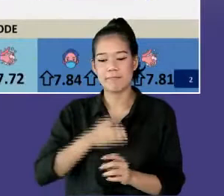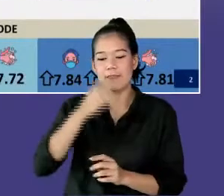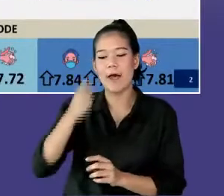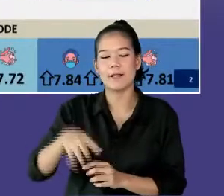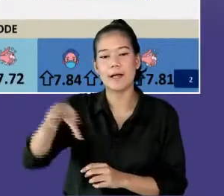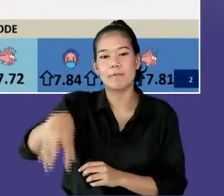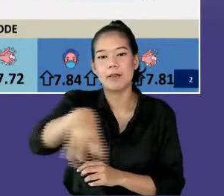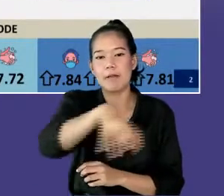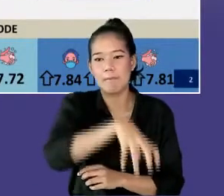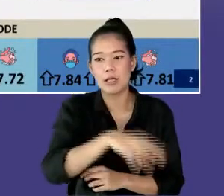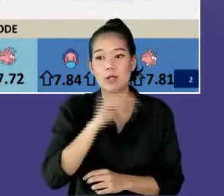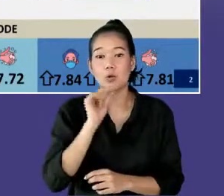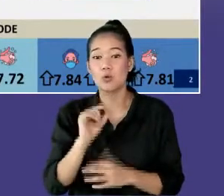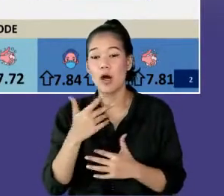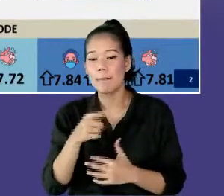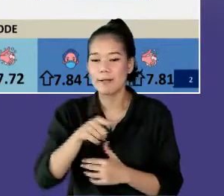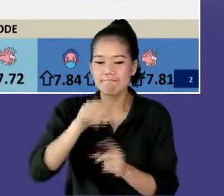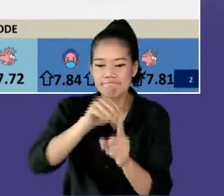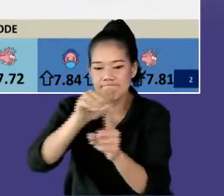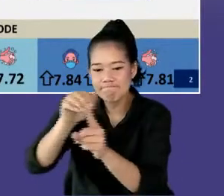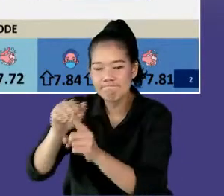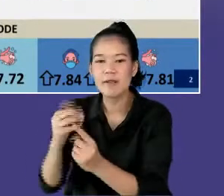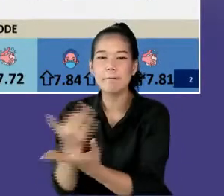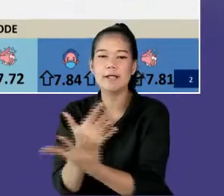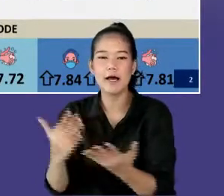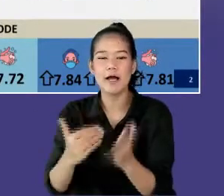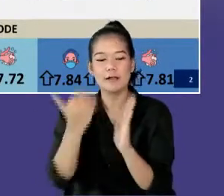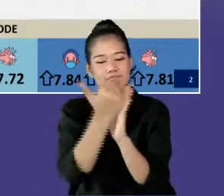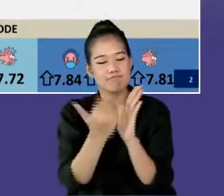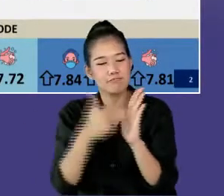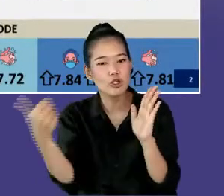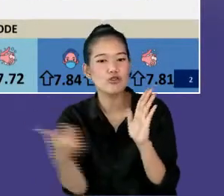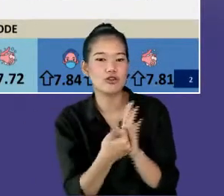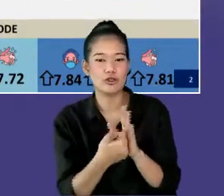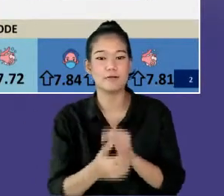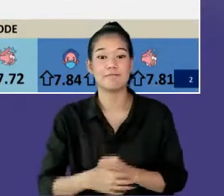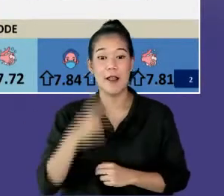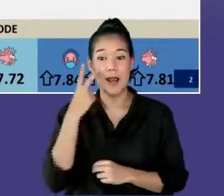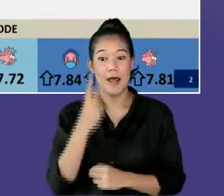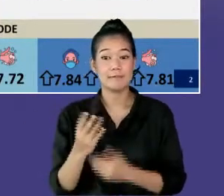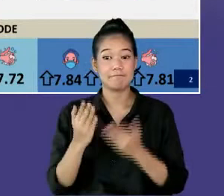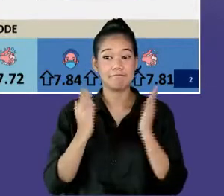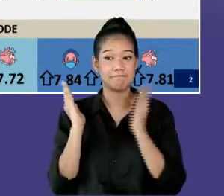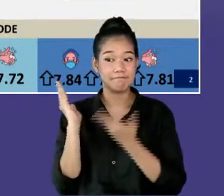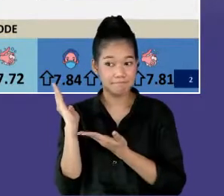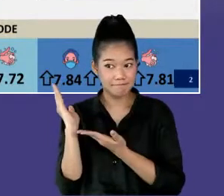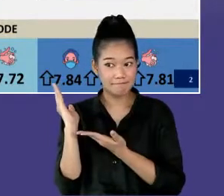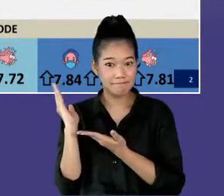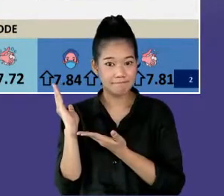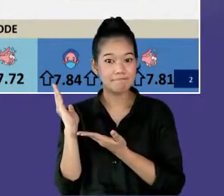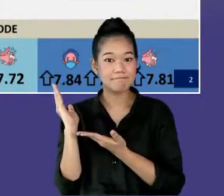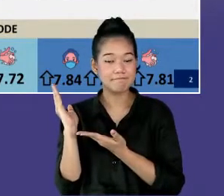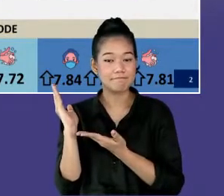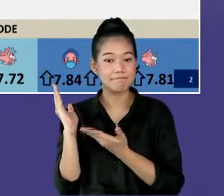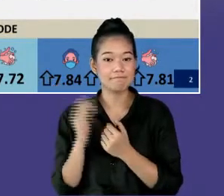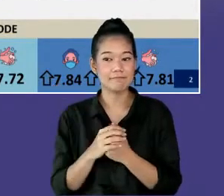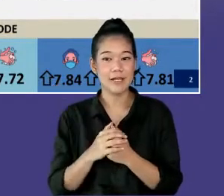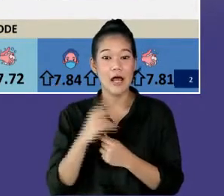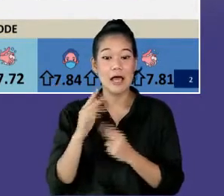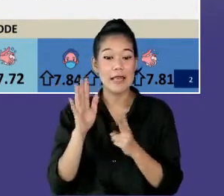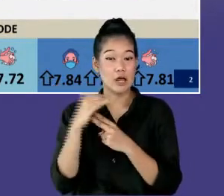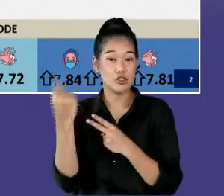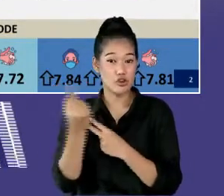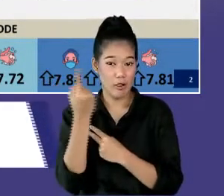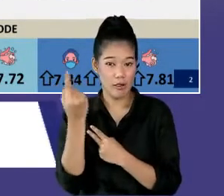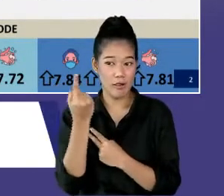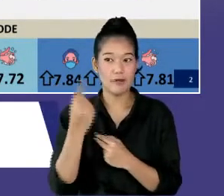lapangan agar terjadi peningkatan kepatuhan protokol kesehatan. Bisa dilihat di sini bahwa pada secara